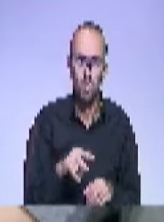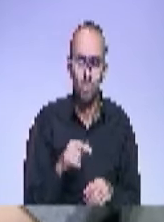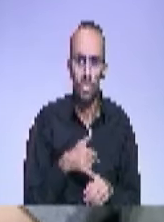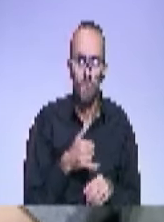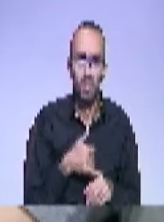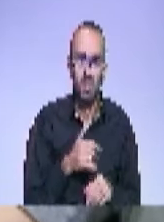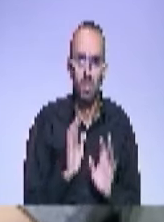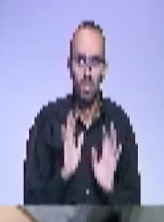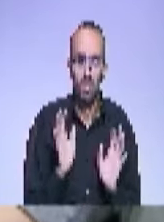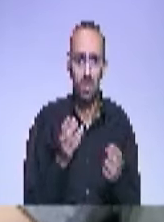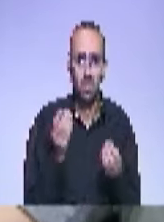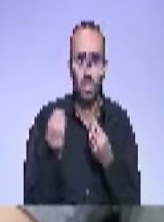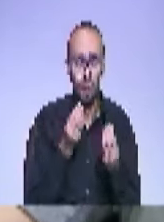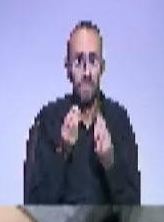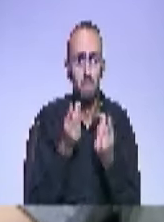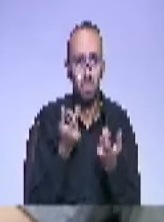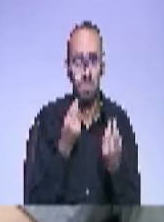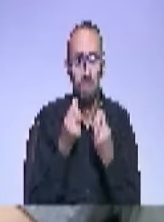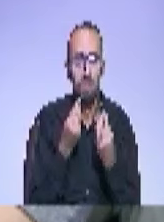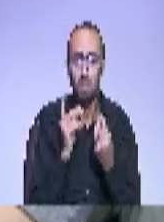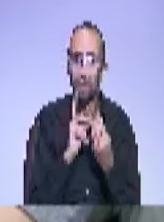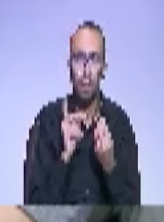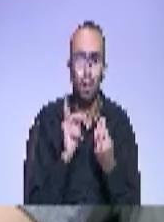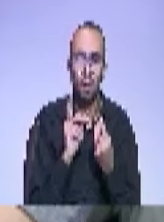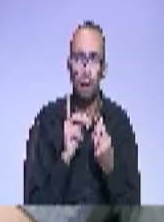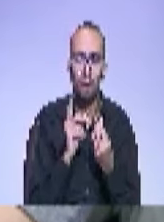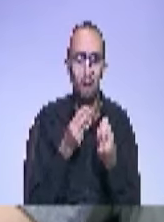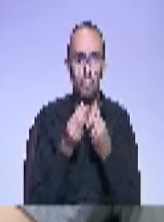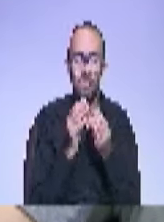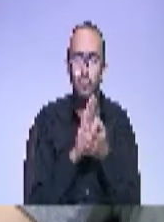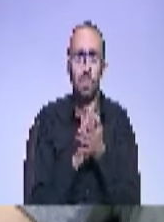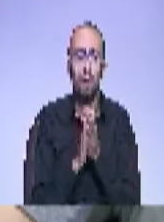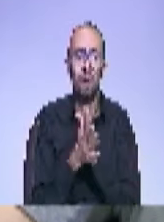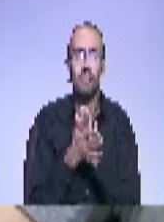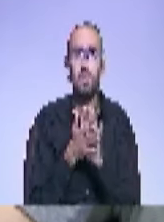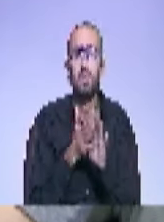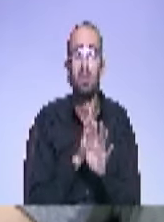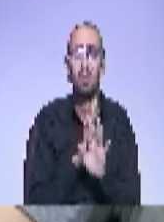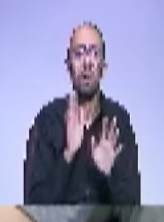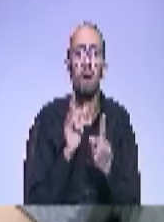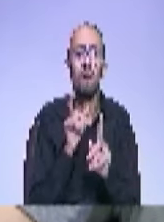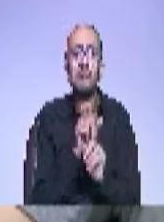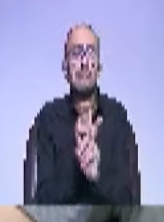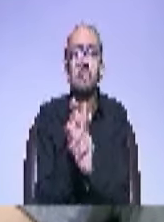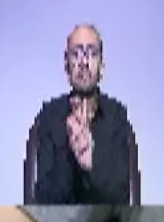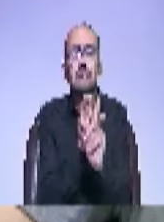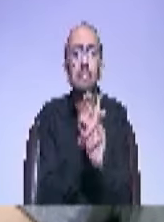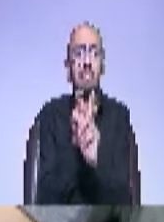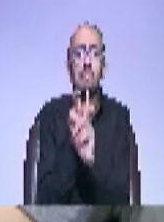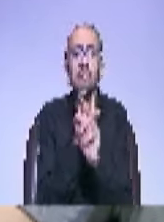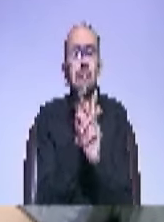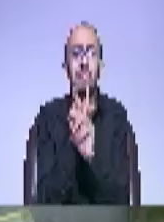السنه ونص دي ما كان بيعاملك كده؟ لا بصراحة، ما كانش بيعملني، ما كانش بيستحمل عليا أي حاجة في الخطوبة.